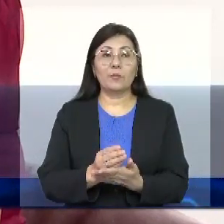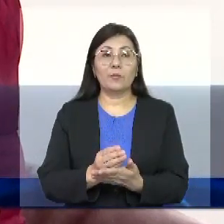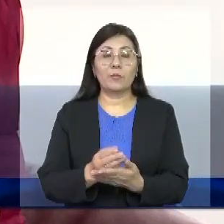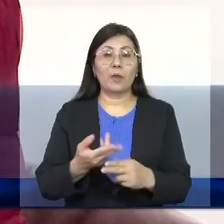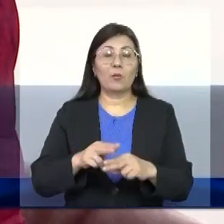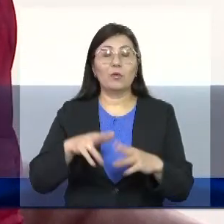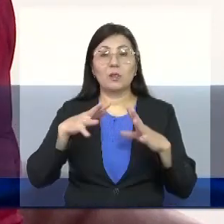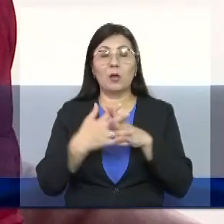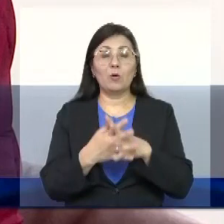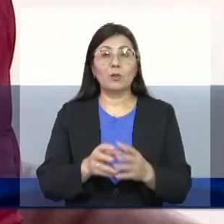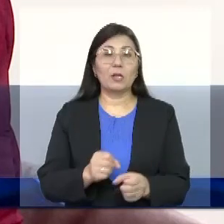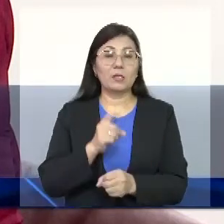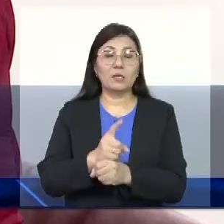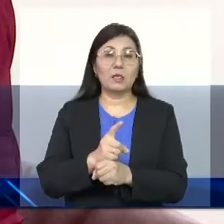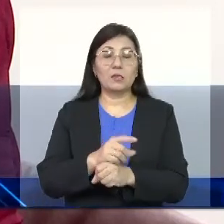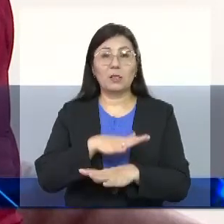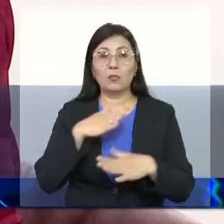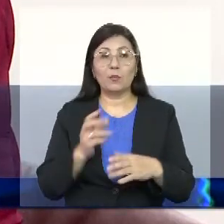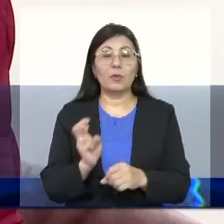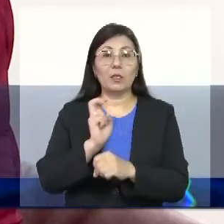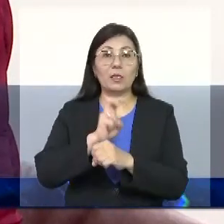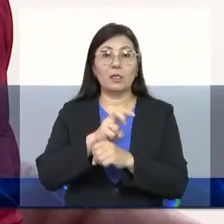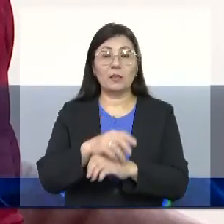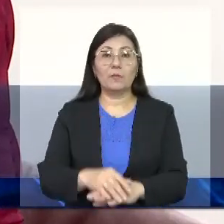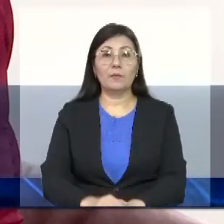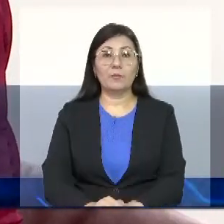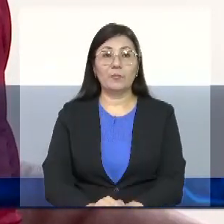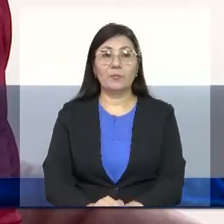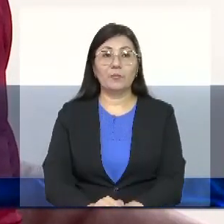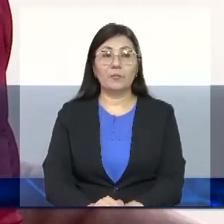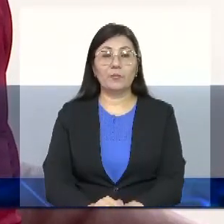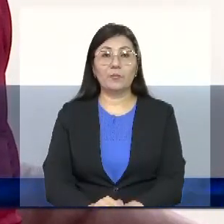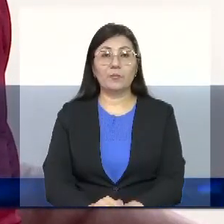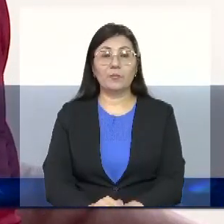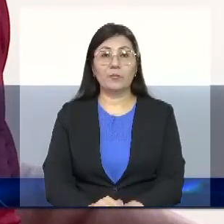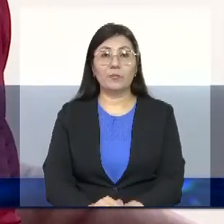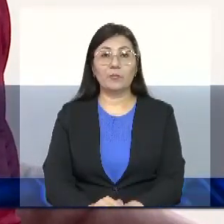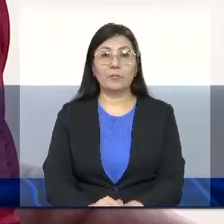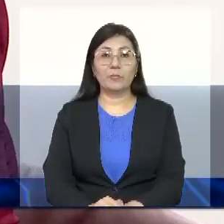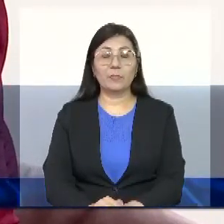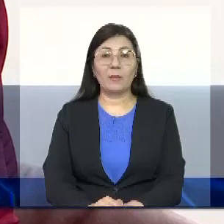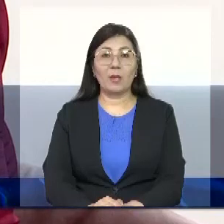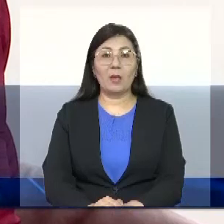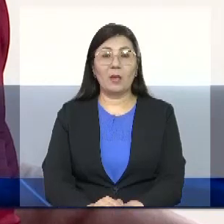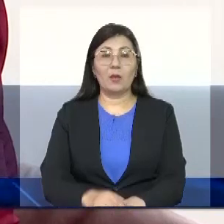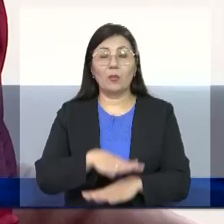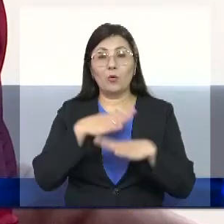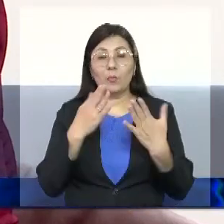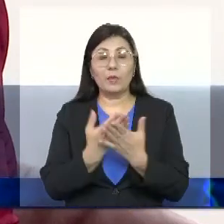Осы ауылдан, осы ауылдың ішінен келіп атыр заказ. Көрпеге, жаңадай, жайма-жаятын